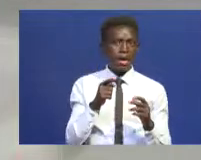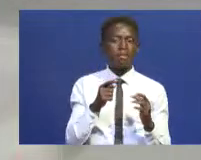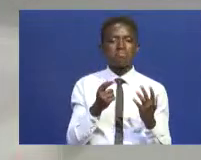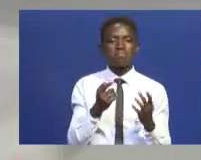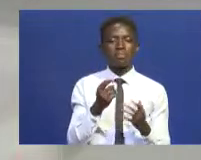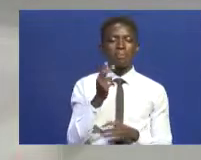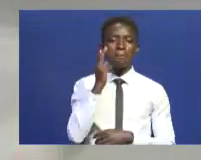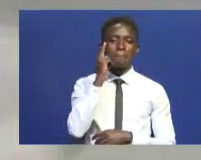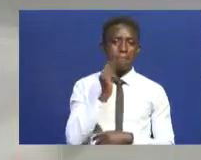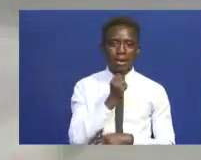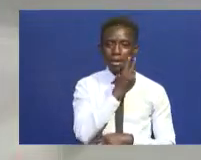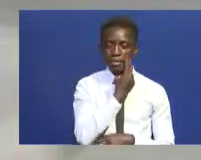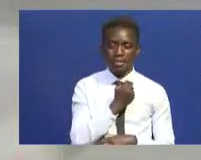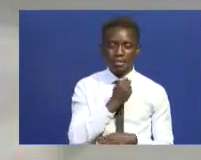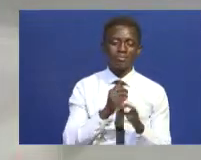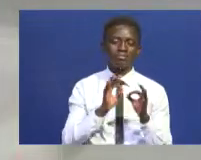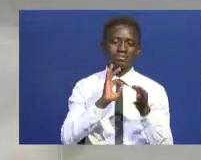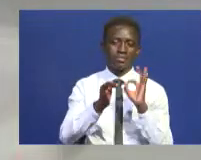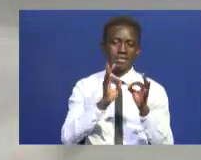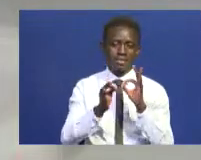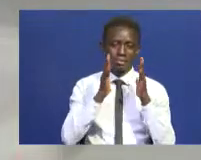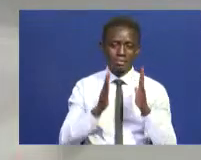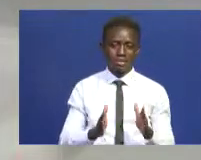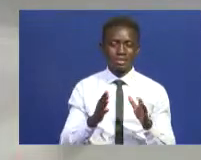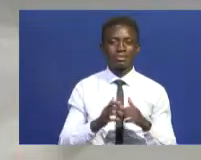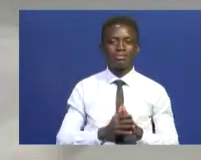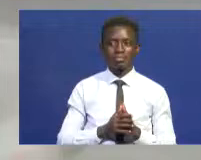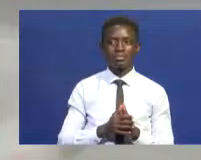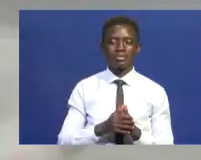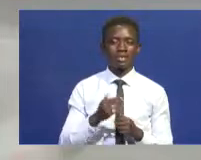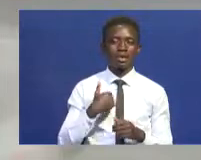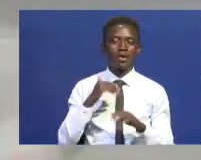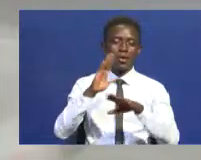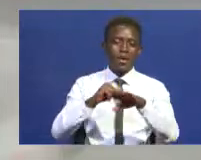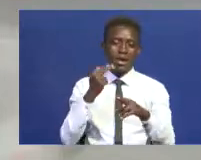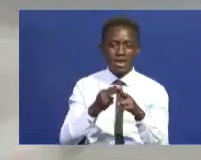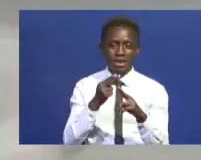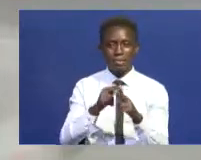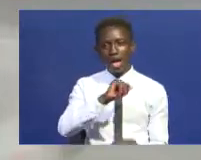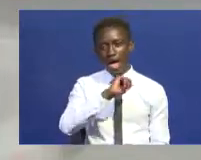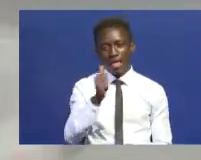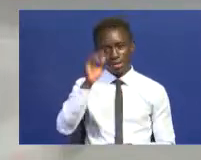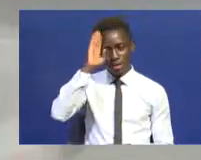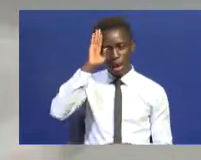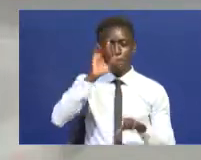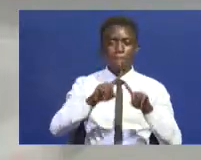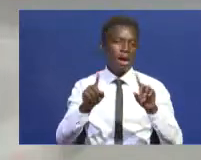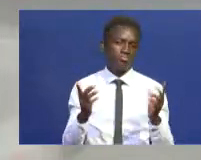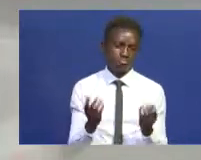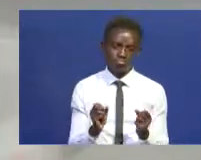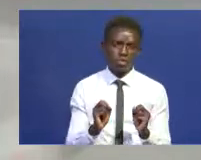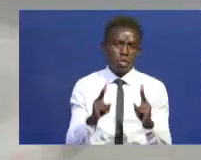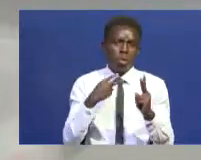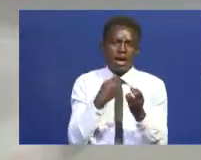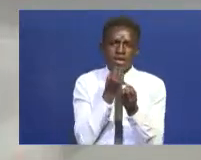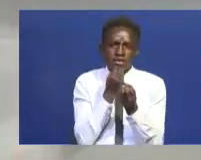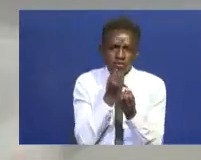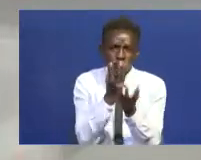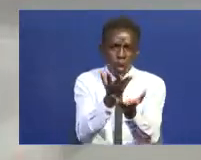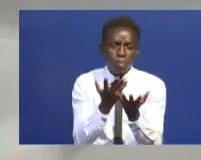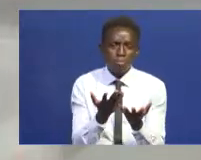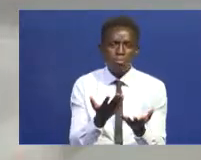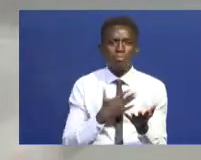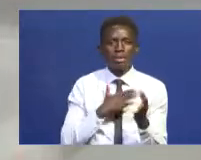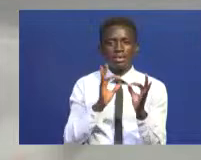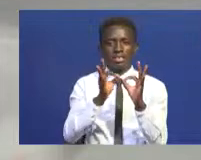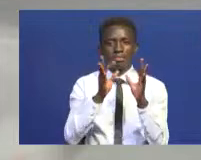Brian Muraru mwenzangu anisaidia kwa lugha ishara, nilimuita Byron Aburi. Kwa hivyo ningependa kujulisha kwamba msaidizi